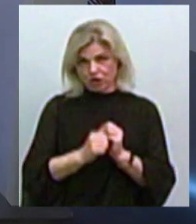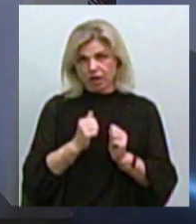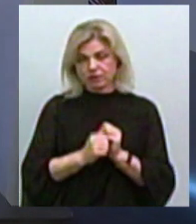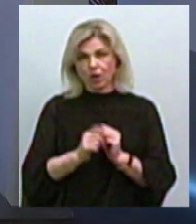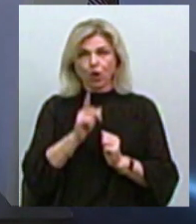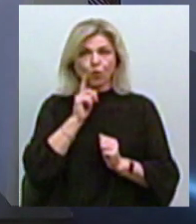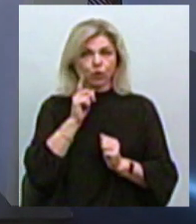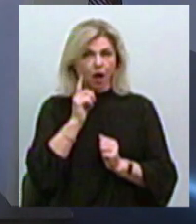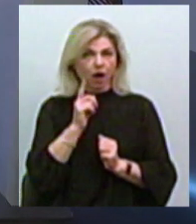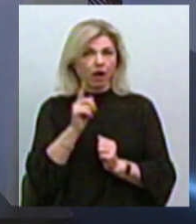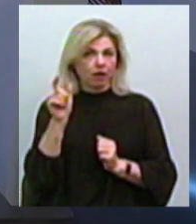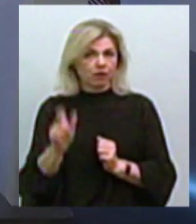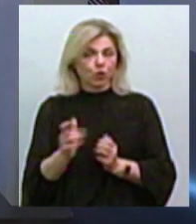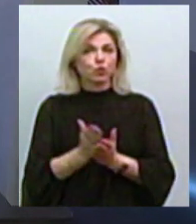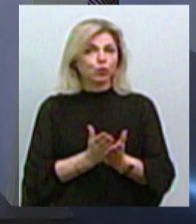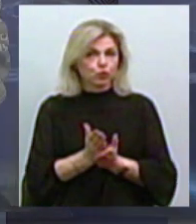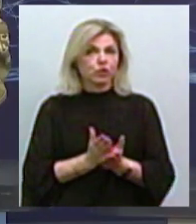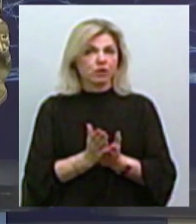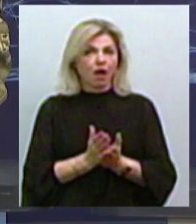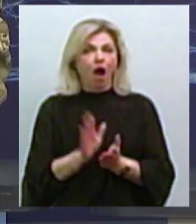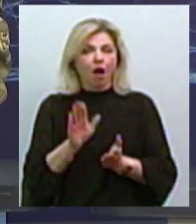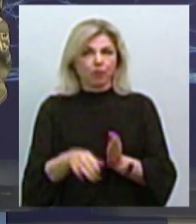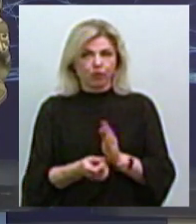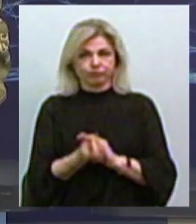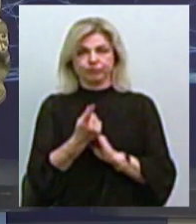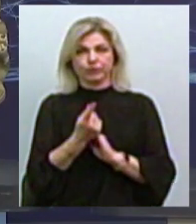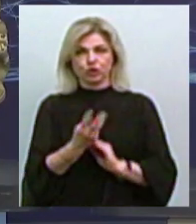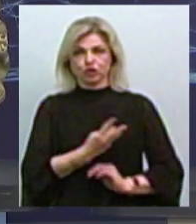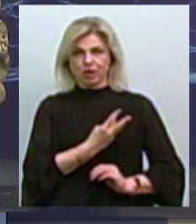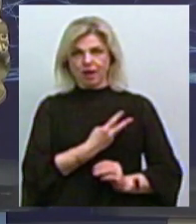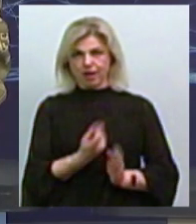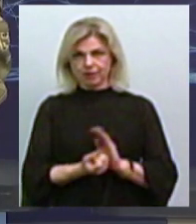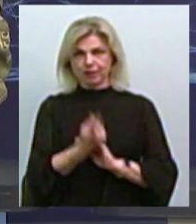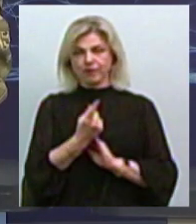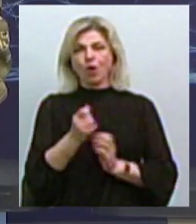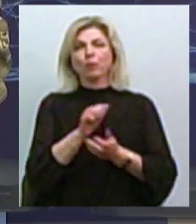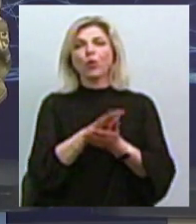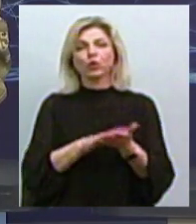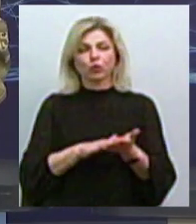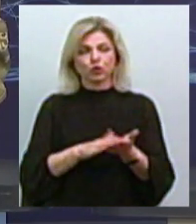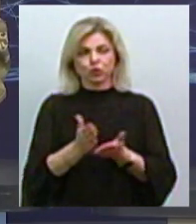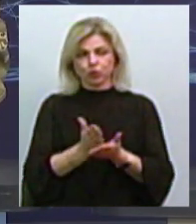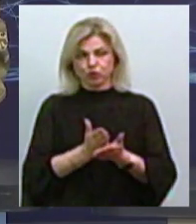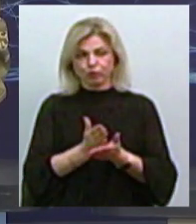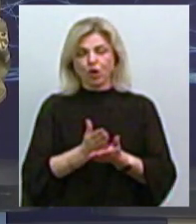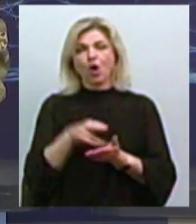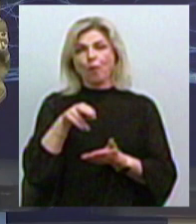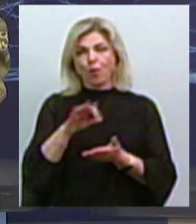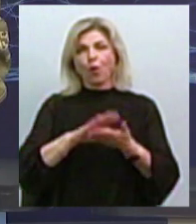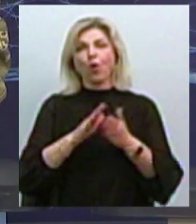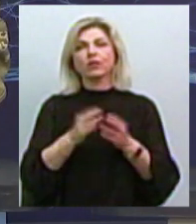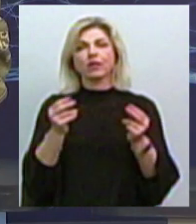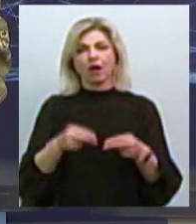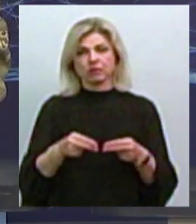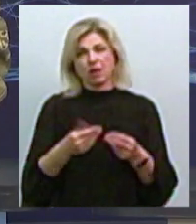юнак служить, а потім виявляє бажання, щоб продовжити службу вже на контракті? І